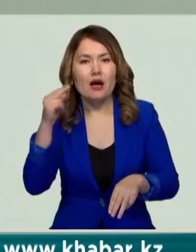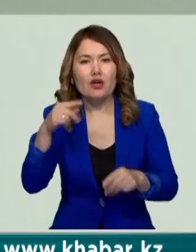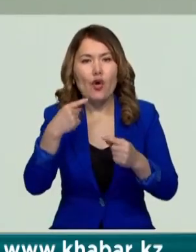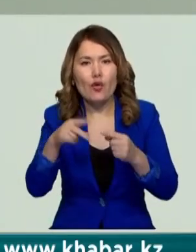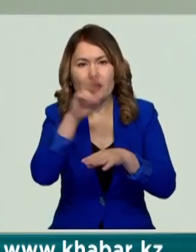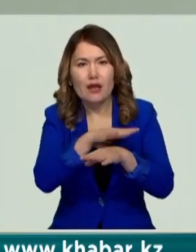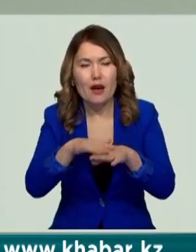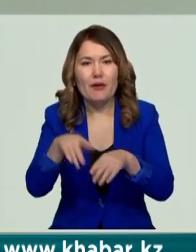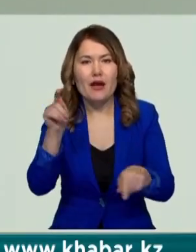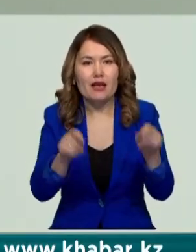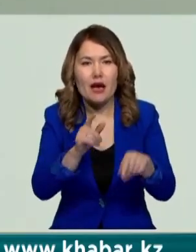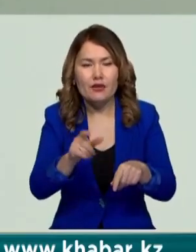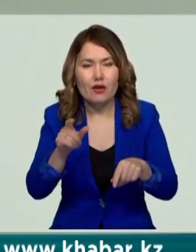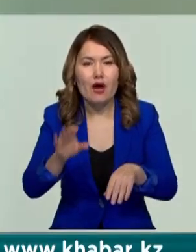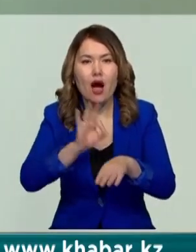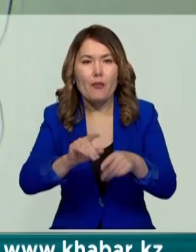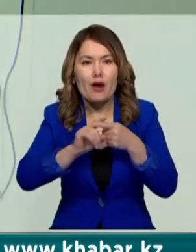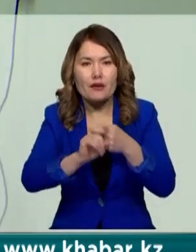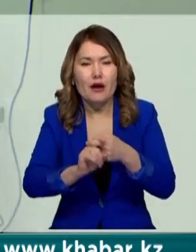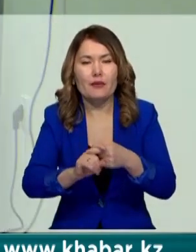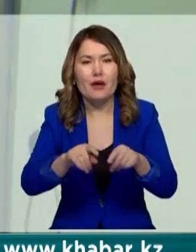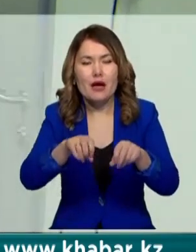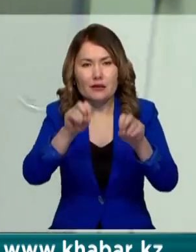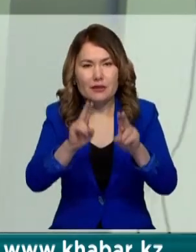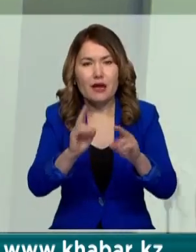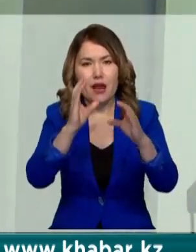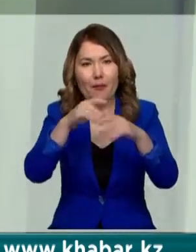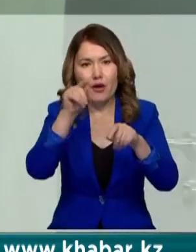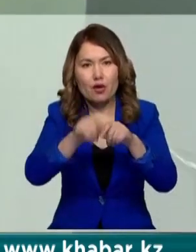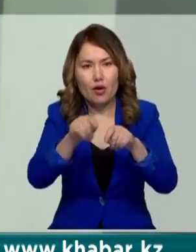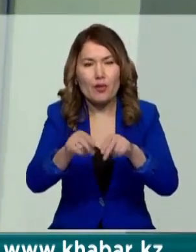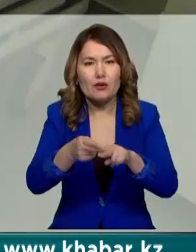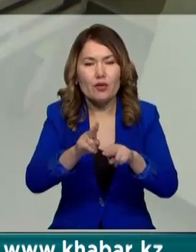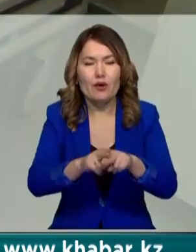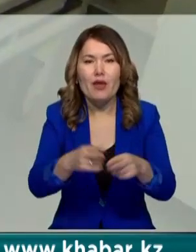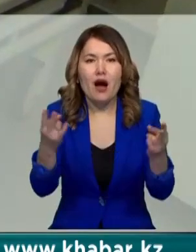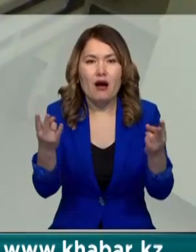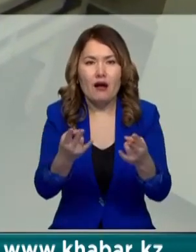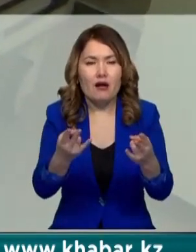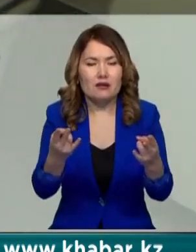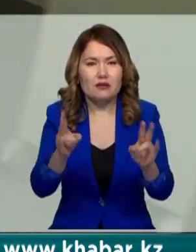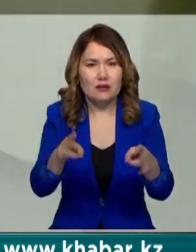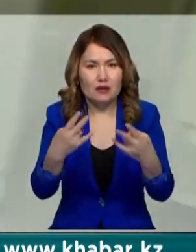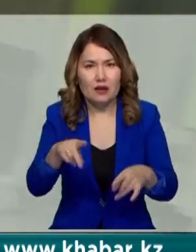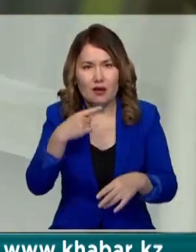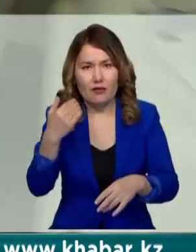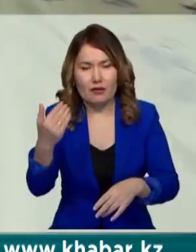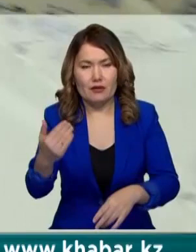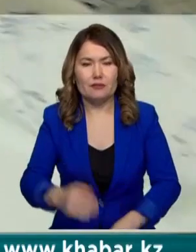де елдерден келген азаматтарға коронавирусты анықтайтын зертханалық тестілеуден өтудің қажеттілігі